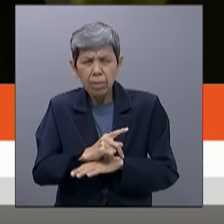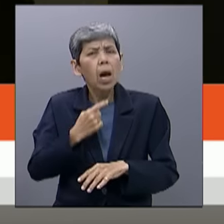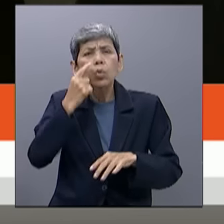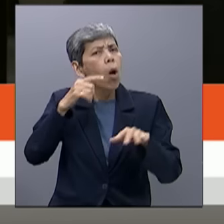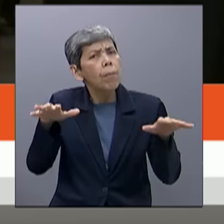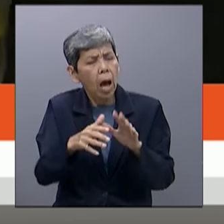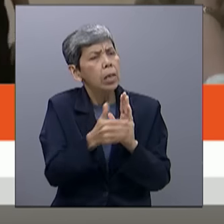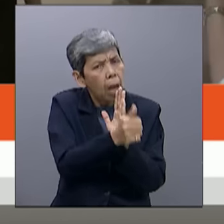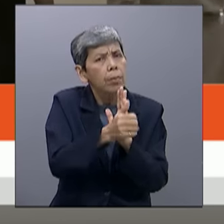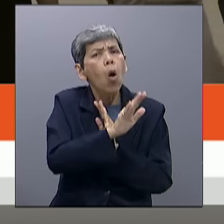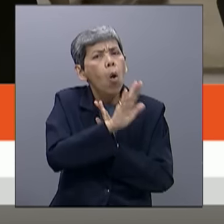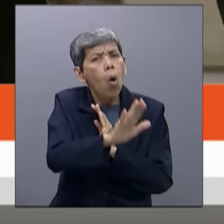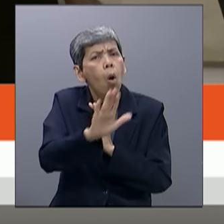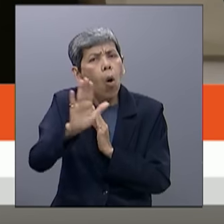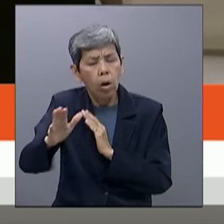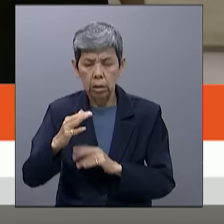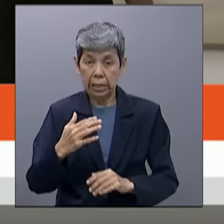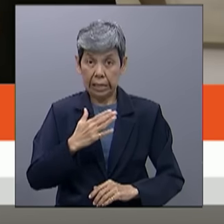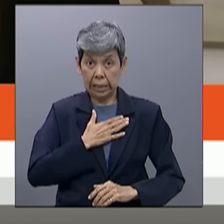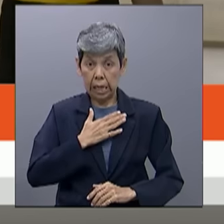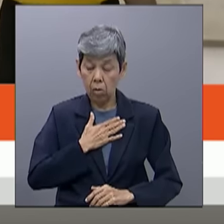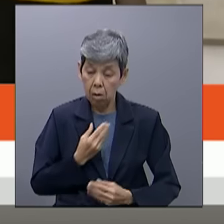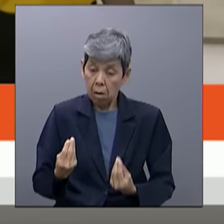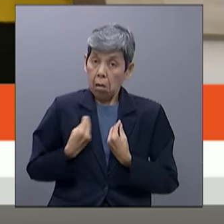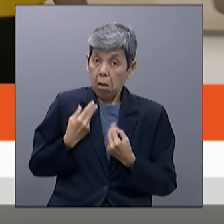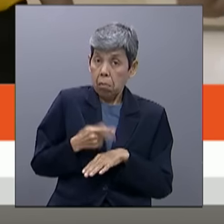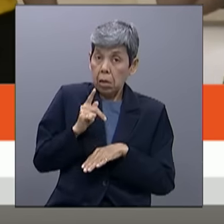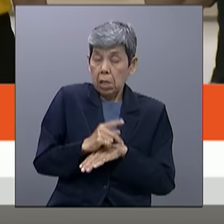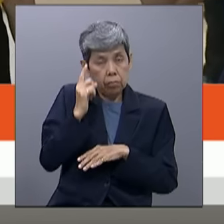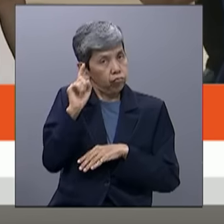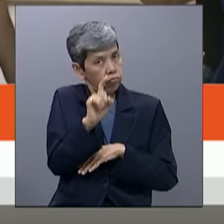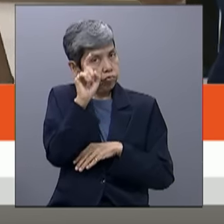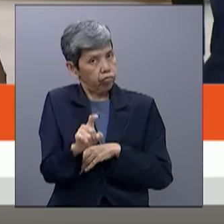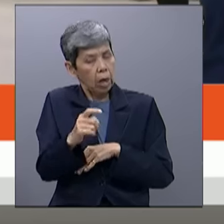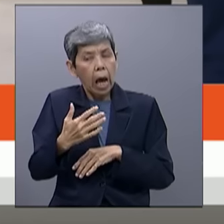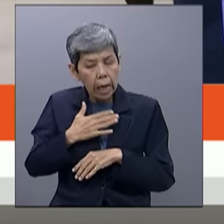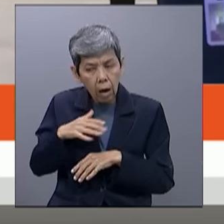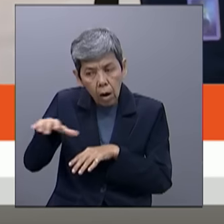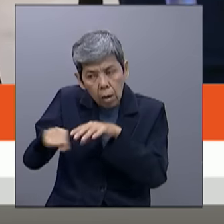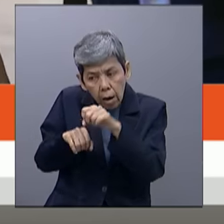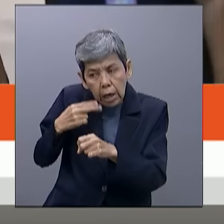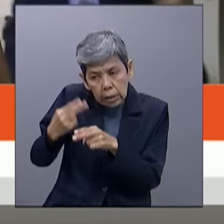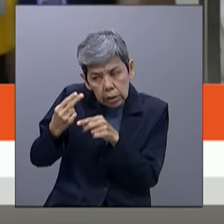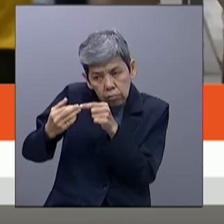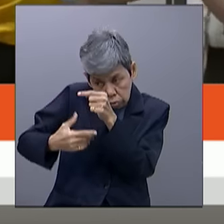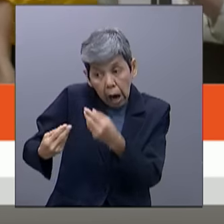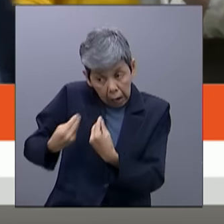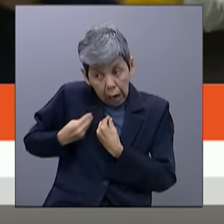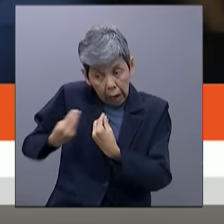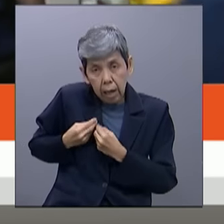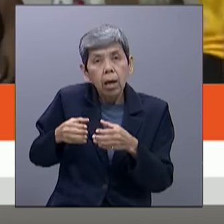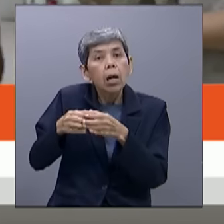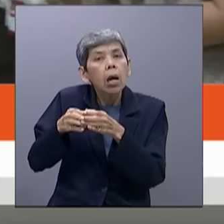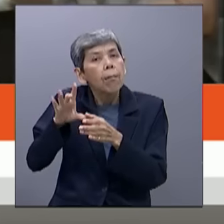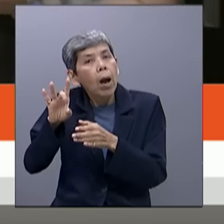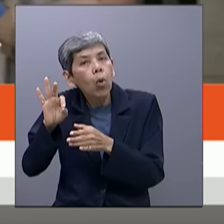ติแต่ถึงเวลาคุณจะได้หรือไม่ได้อยู่ที่คุณรวมเสียงสว.ได้เกินกว่ากึ่งหนึ่งหรือเ